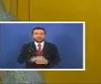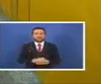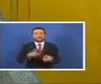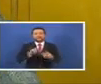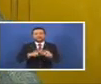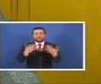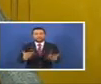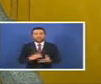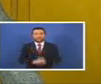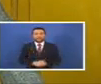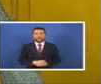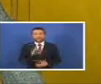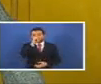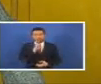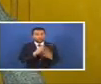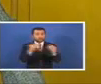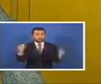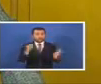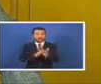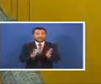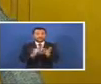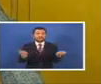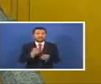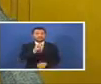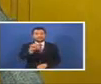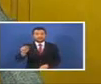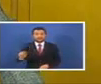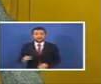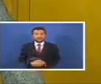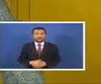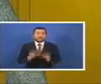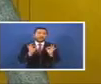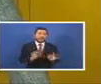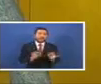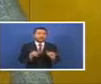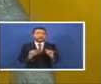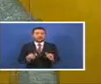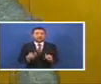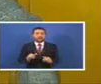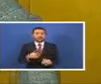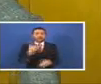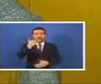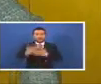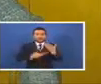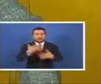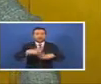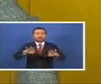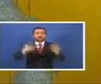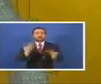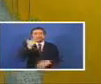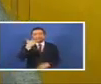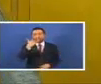ve yüzlerce basın emekçisi halen iddianameleri